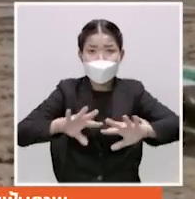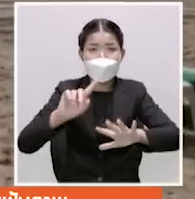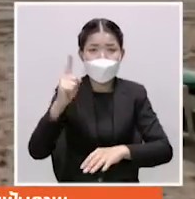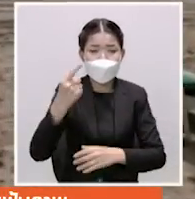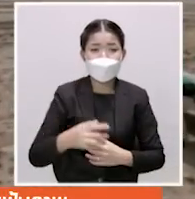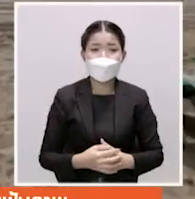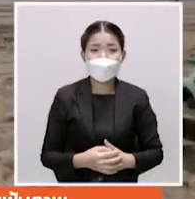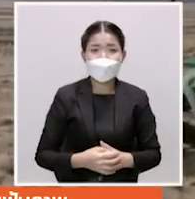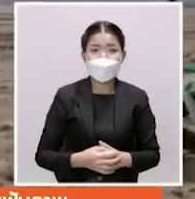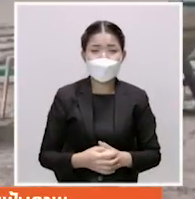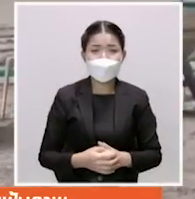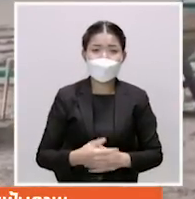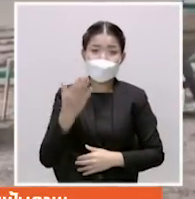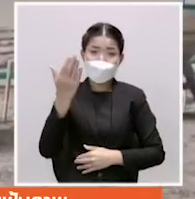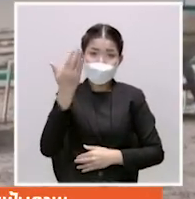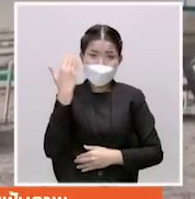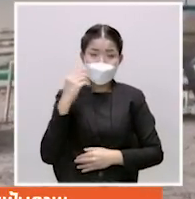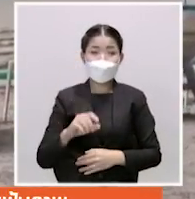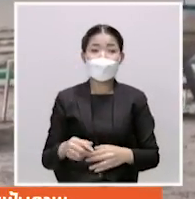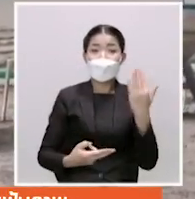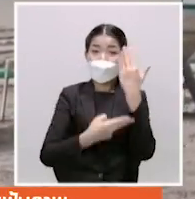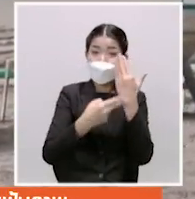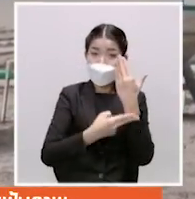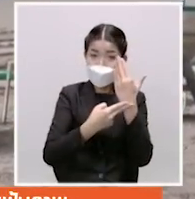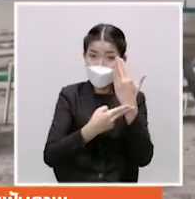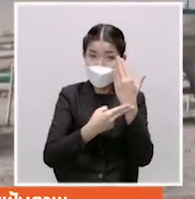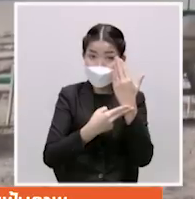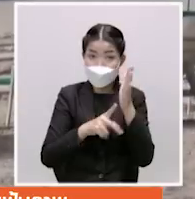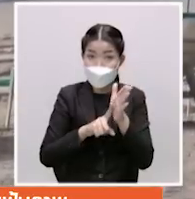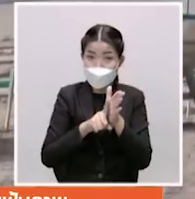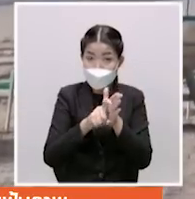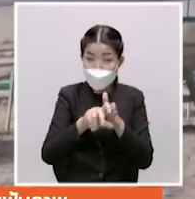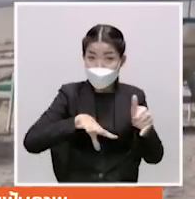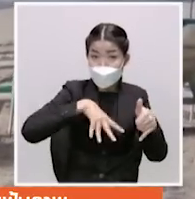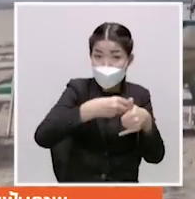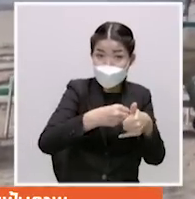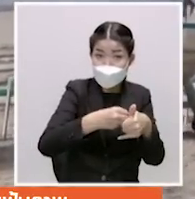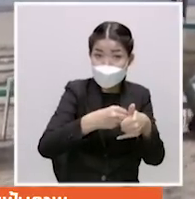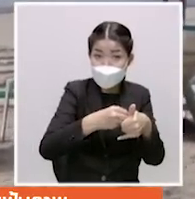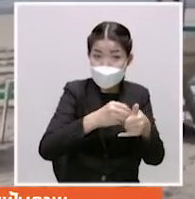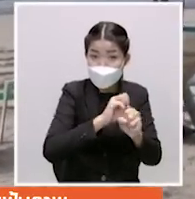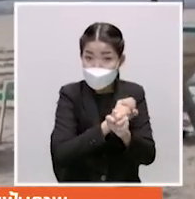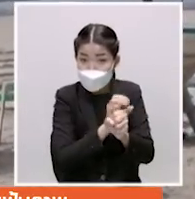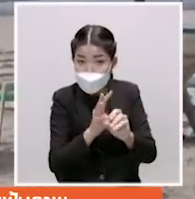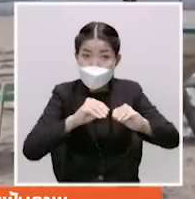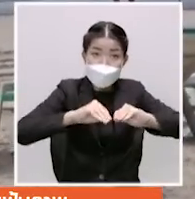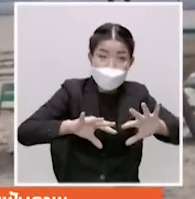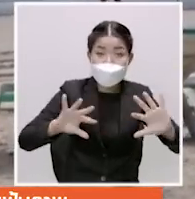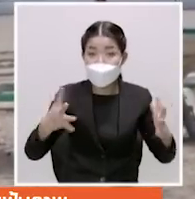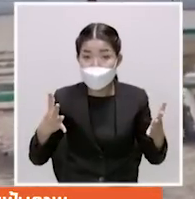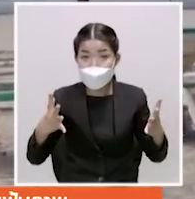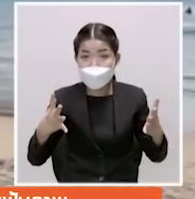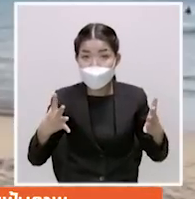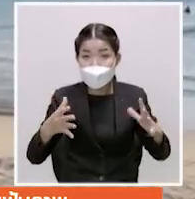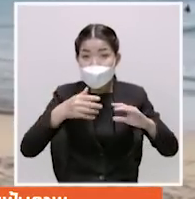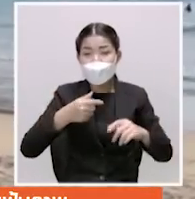คุณกาญจนาคุณวริวันครับไม่เคยมีคลัสเตอร์โรงแรมนะครับไม่เคยมีคลัสเตอร์วันเดย์ทัวร์ต่างๆไม่ว่าทะเลภูเก็ตทะเลกระบี่ทะเล